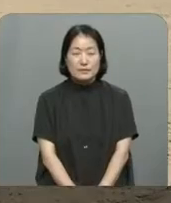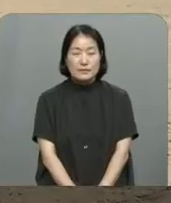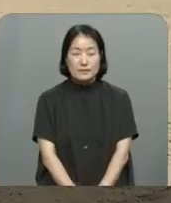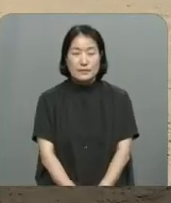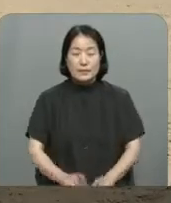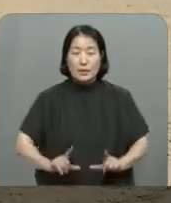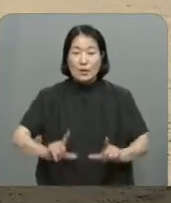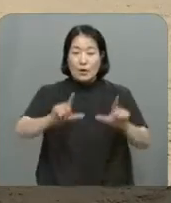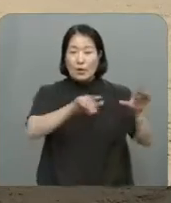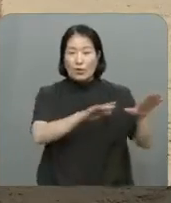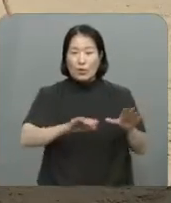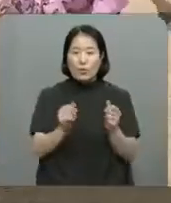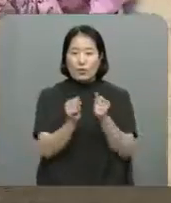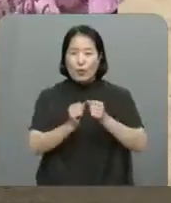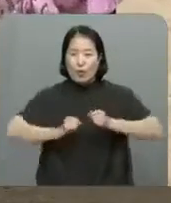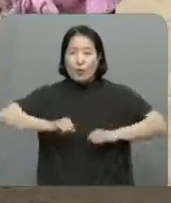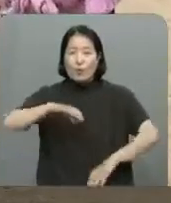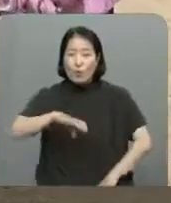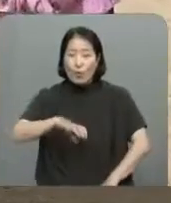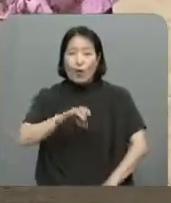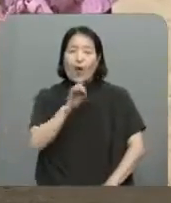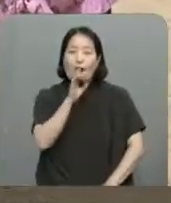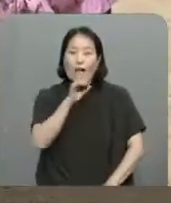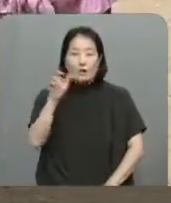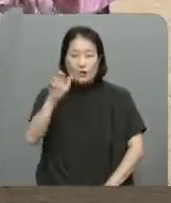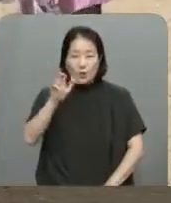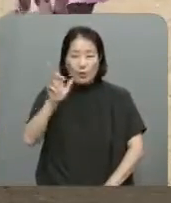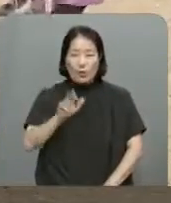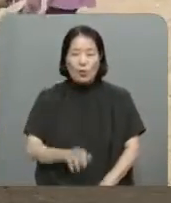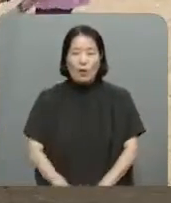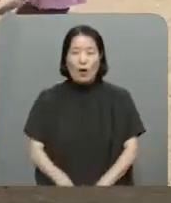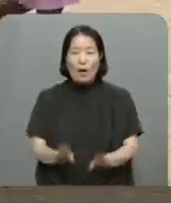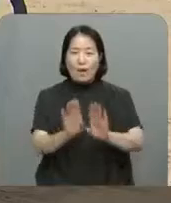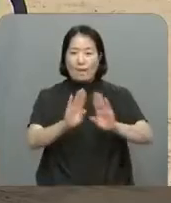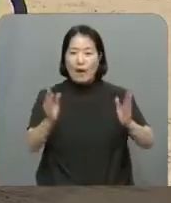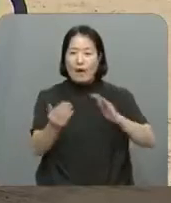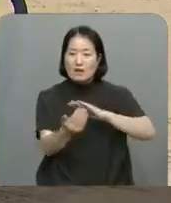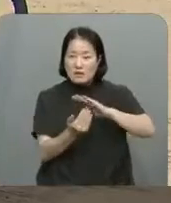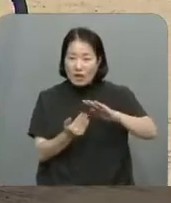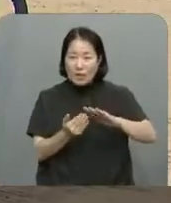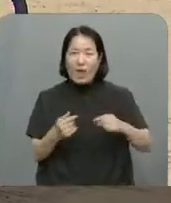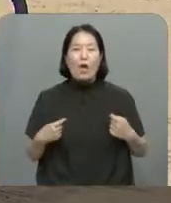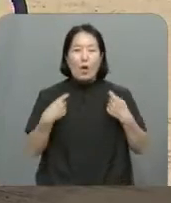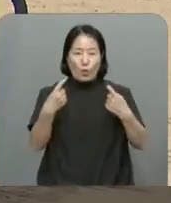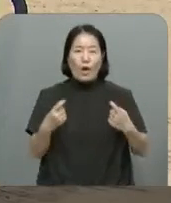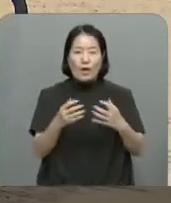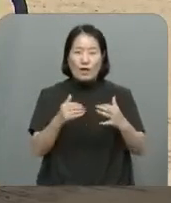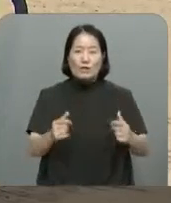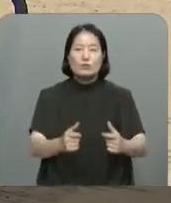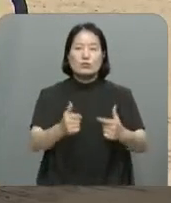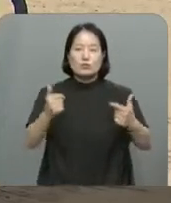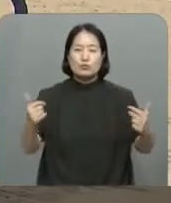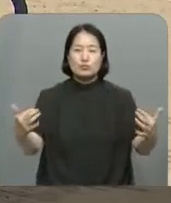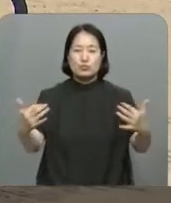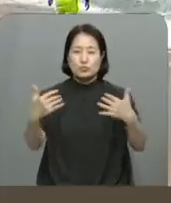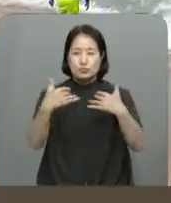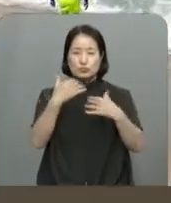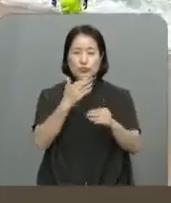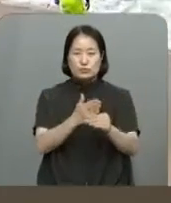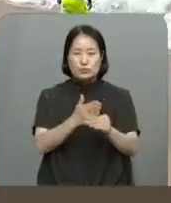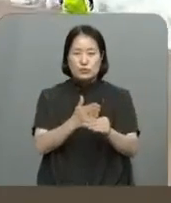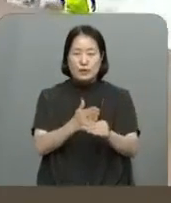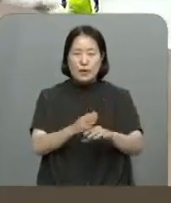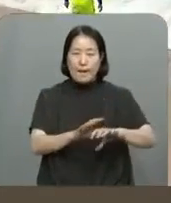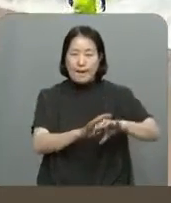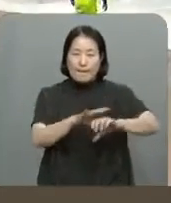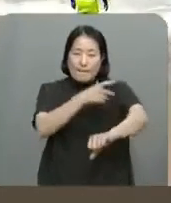동해안 최대 해수욕장인 강릉 경포입니다. 해수욕장 개장을 앞두고 벌써부터 관광객이 크게 늘었습니다. 더구나